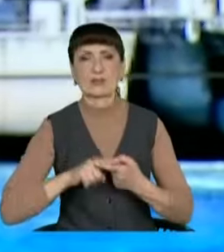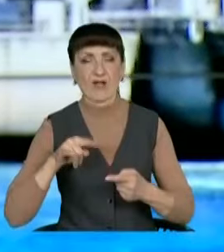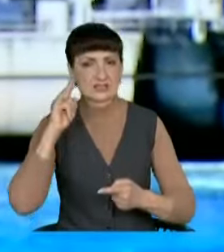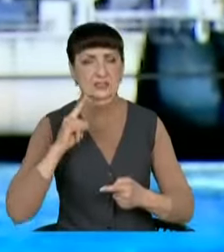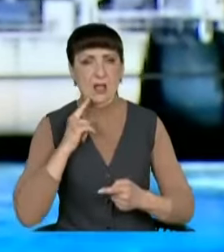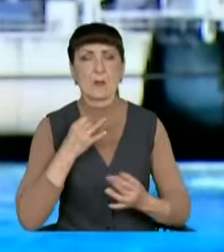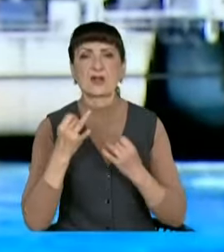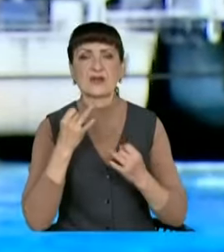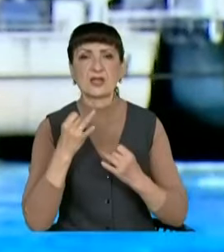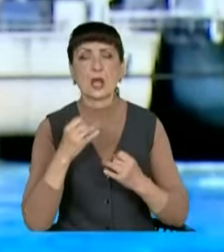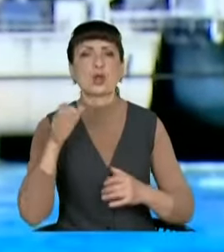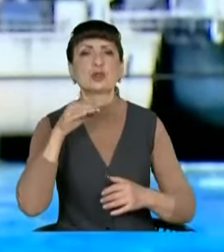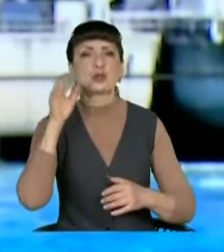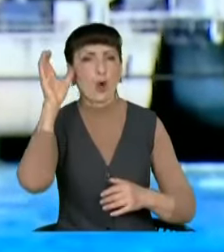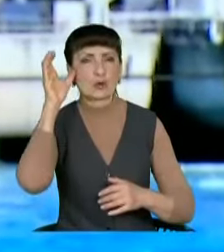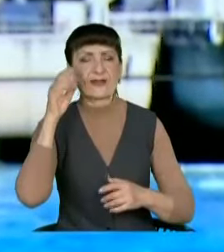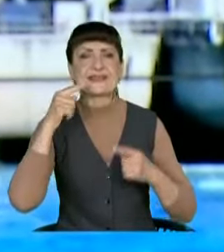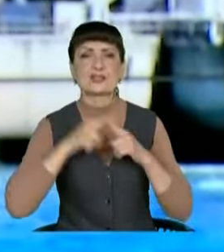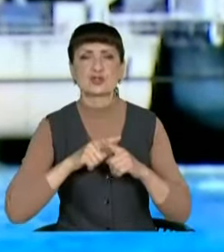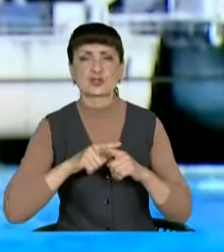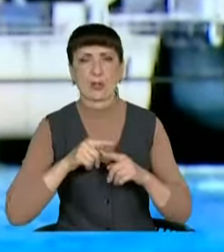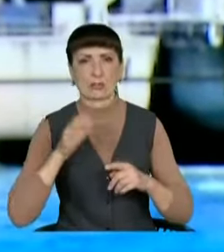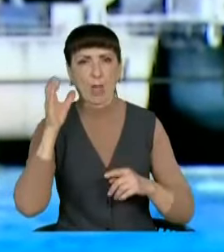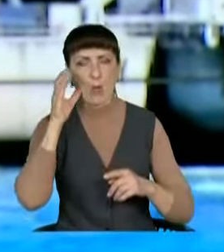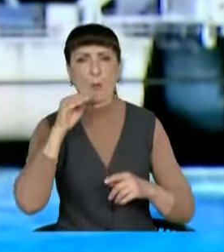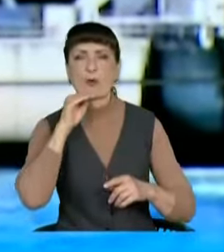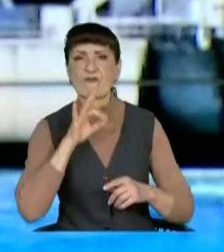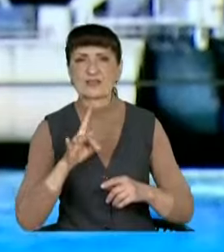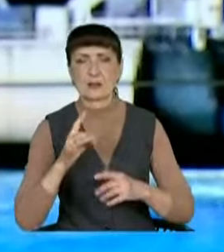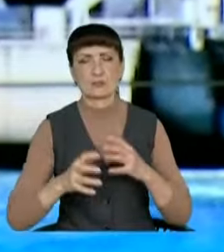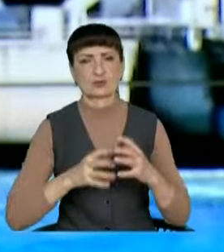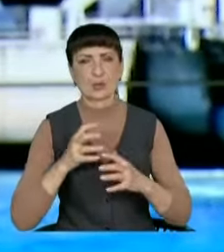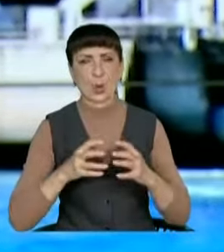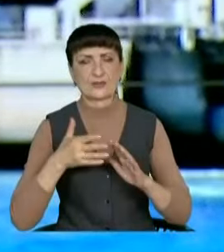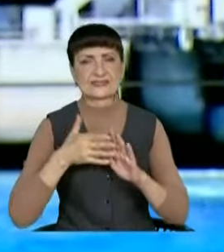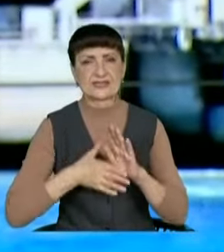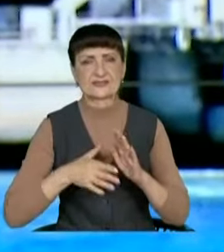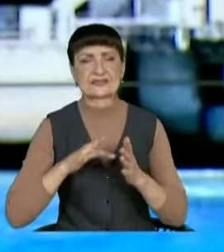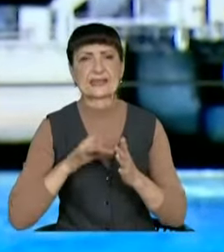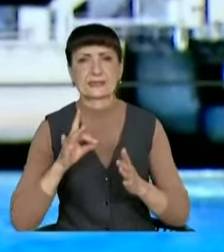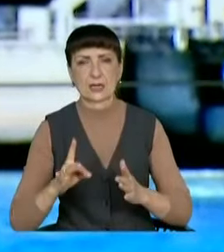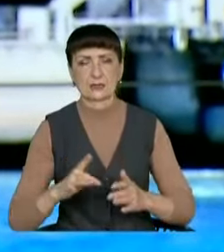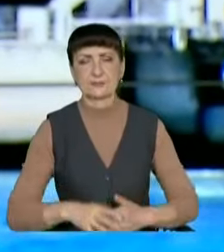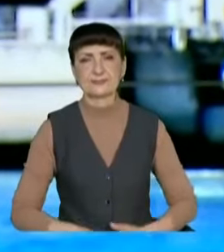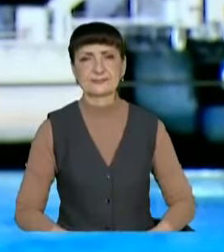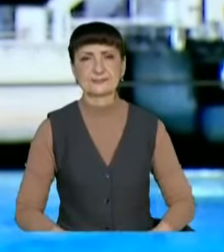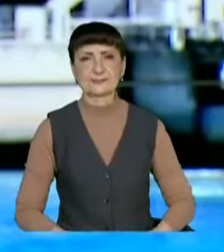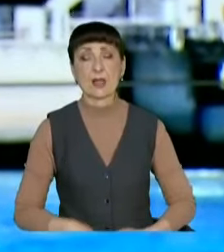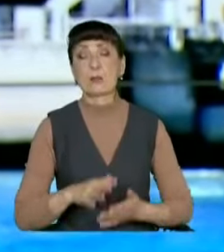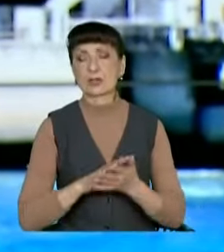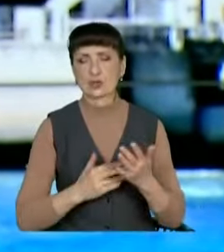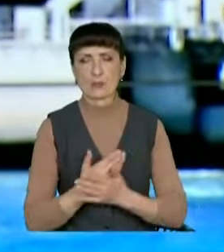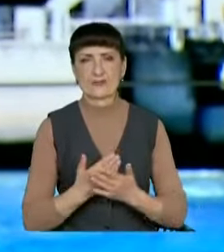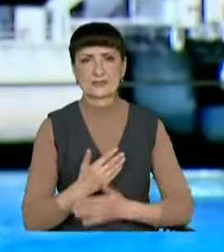Казахстана мы говорили с доктором технических наук, профессором, директором Международного исследовательского центра Water Hub Анатолием Рябцевым. А мы